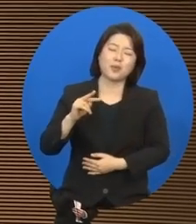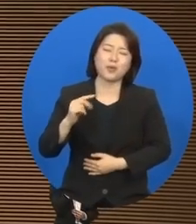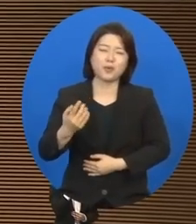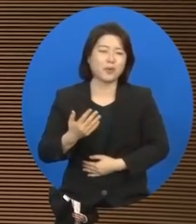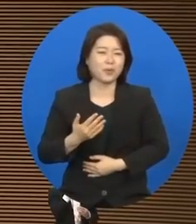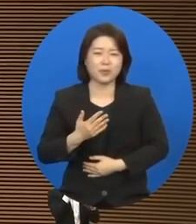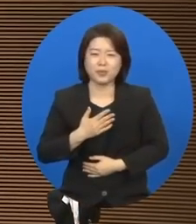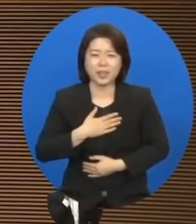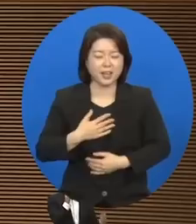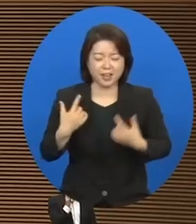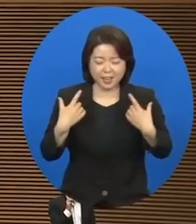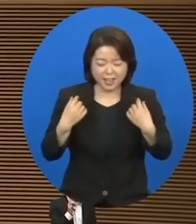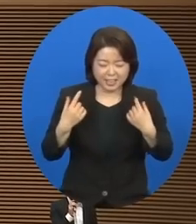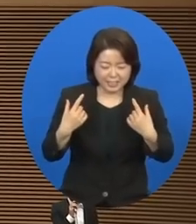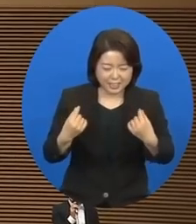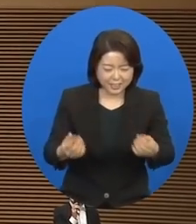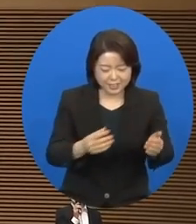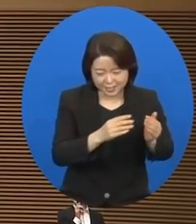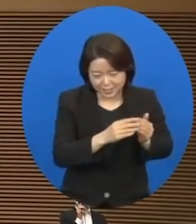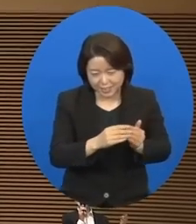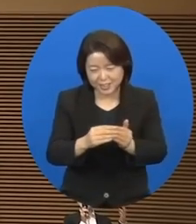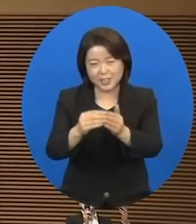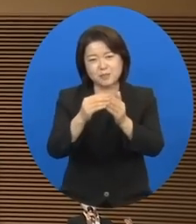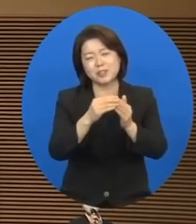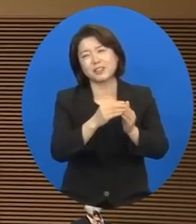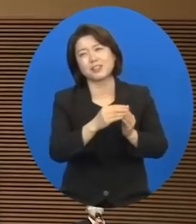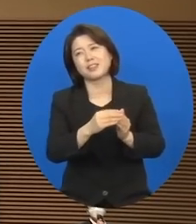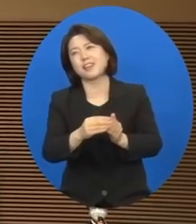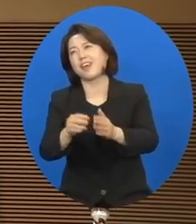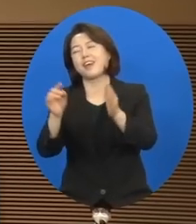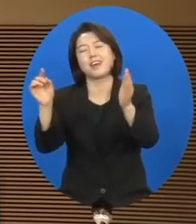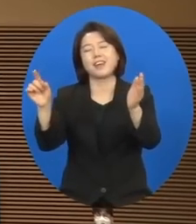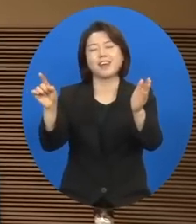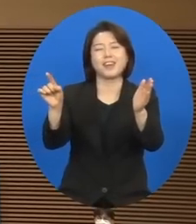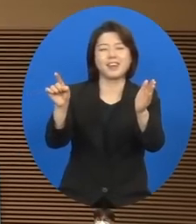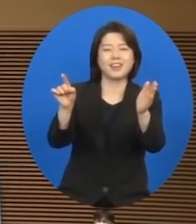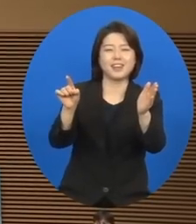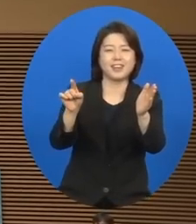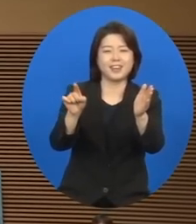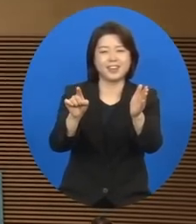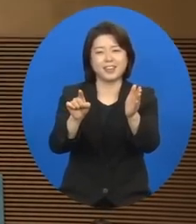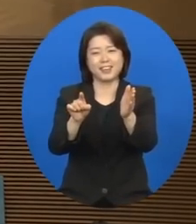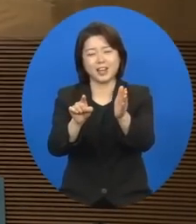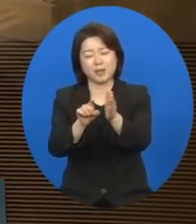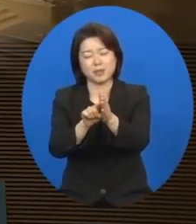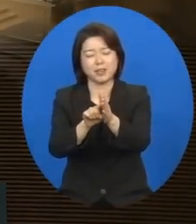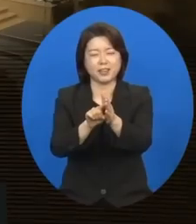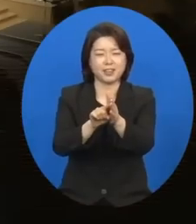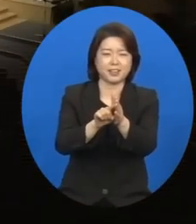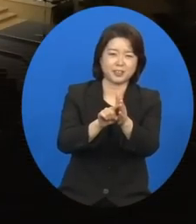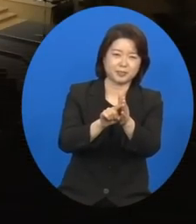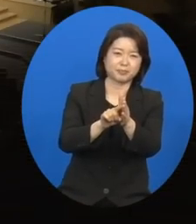오늘도 날 이끄신 믿네. 2절입니다.